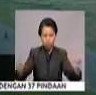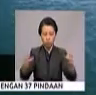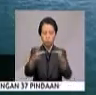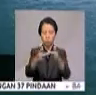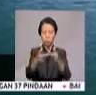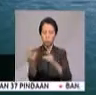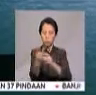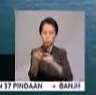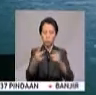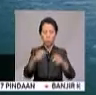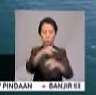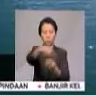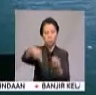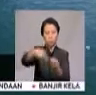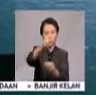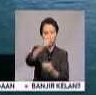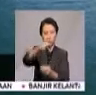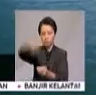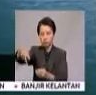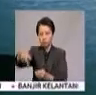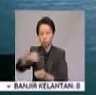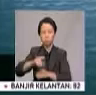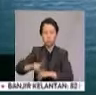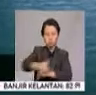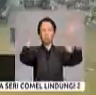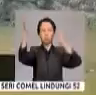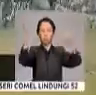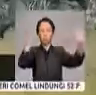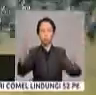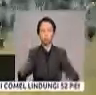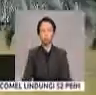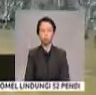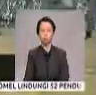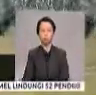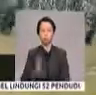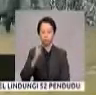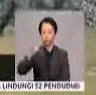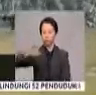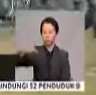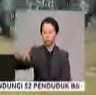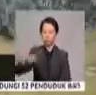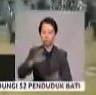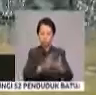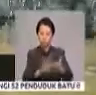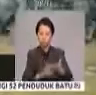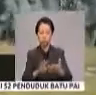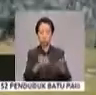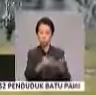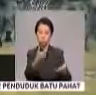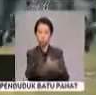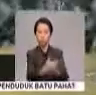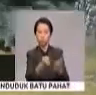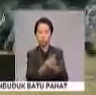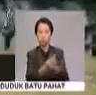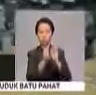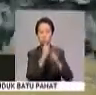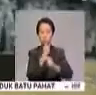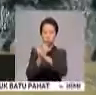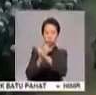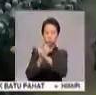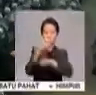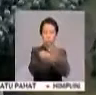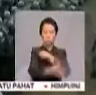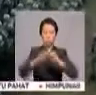masa depan, lebih banyak syarikat tempatan boleh mencuburi dalam membantu ATM